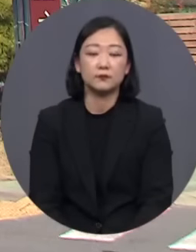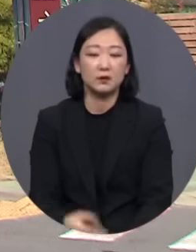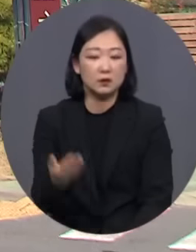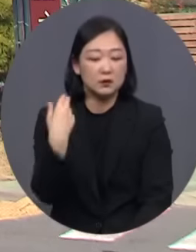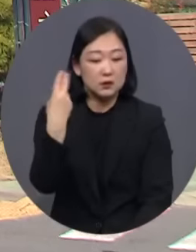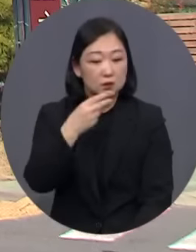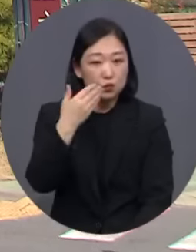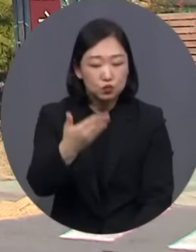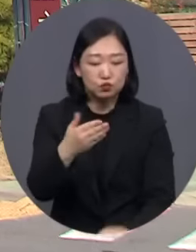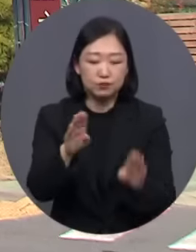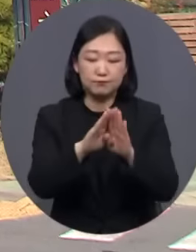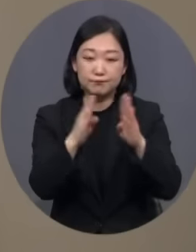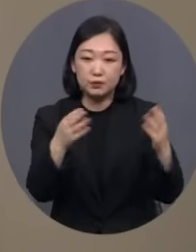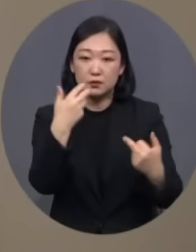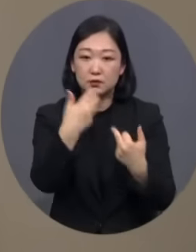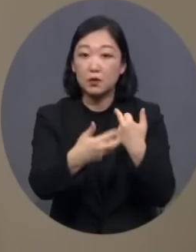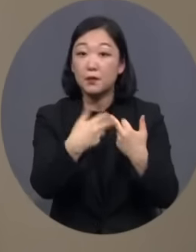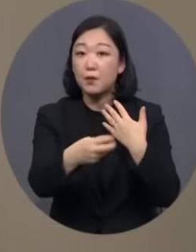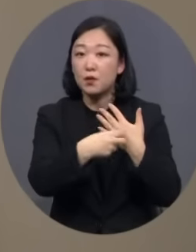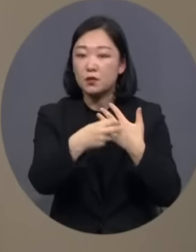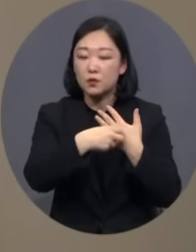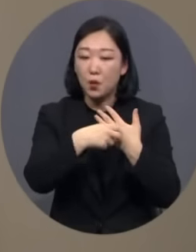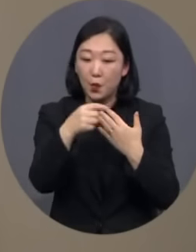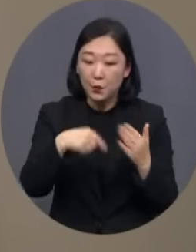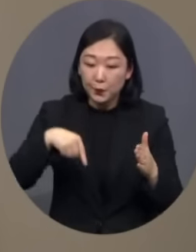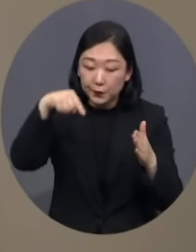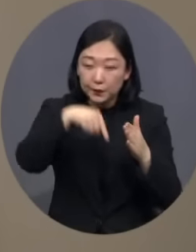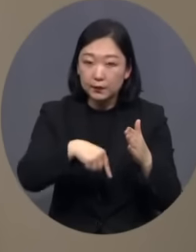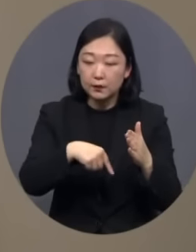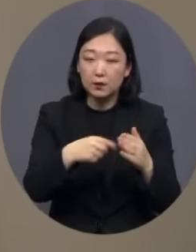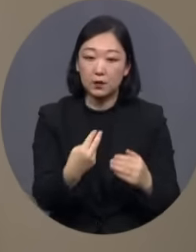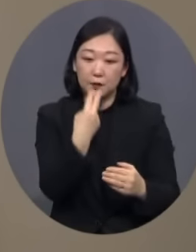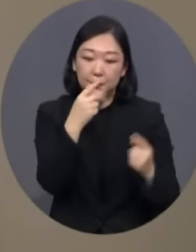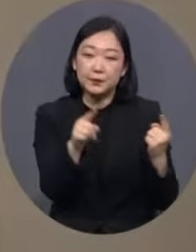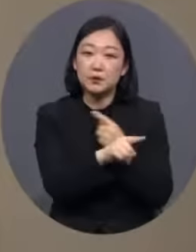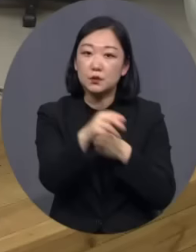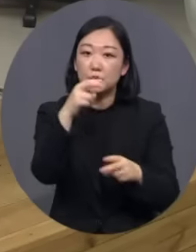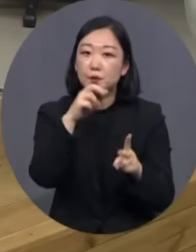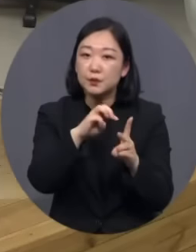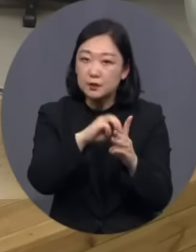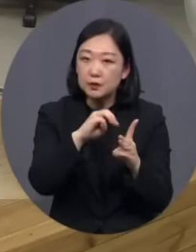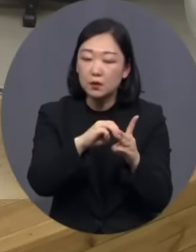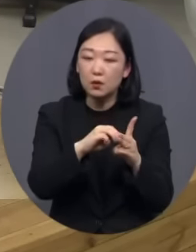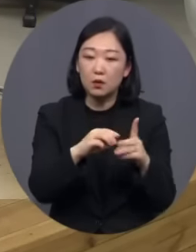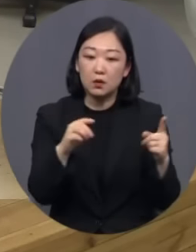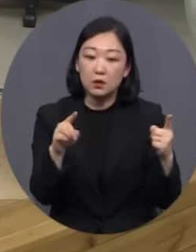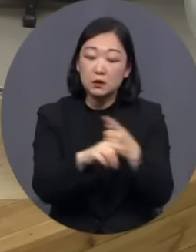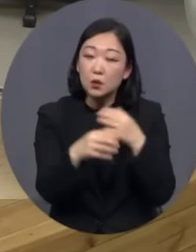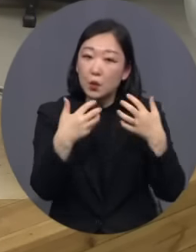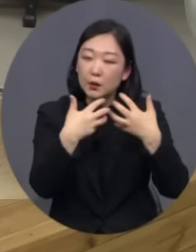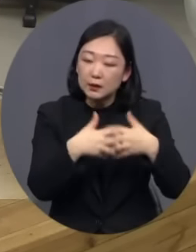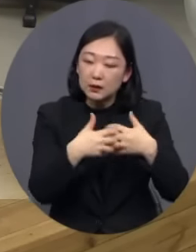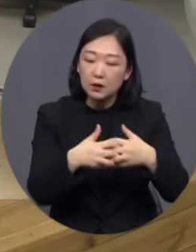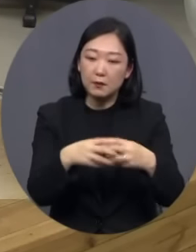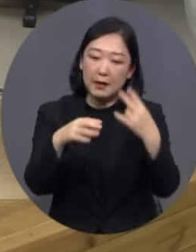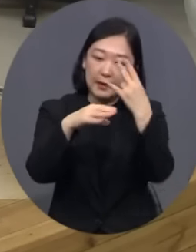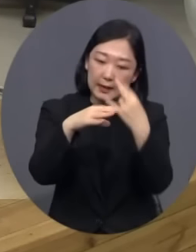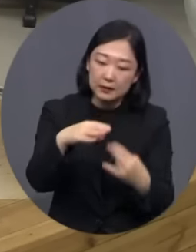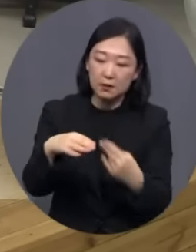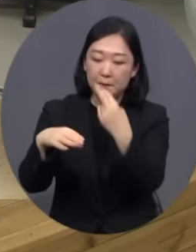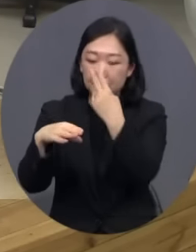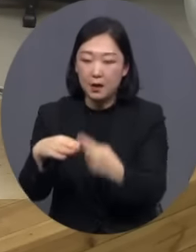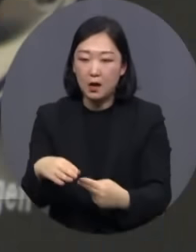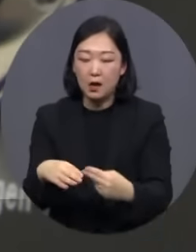지난 2009년 문을 연 서귀포의료원 내 고압산소치료센터. 고압산소치료기를 통해 해녀와 다이버들의